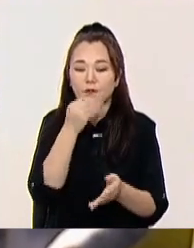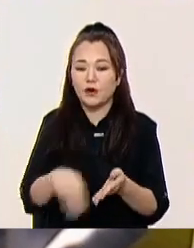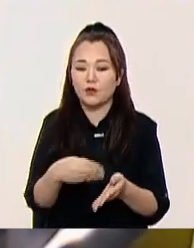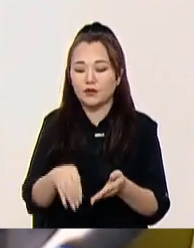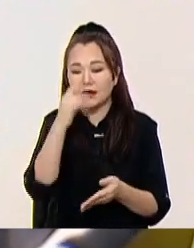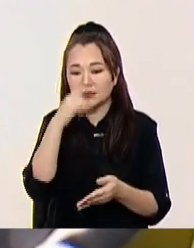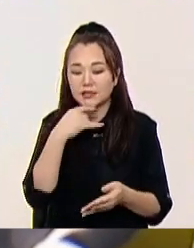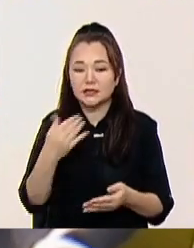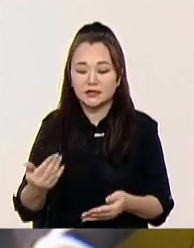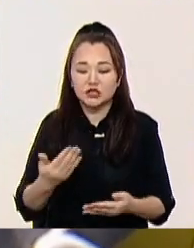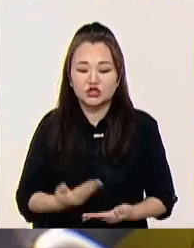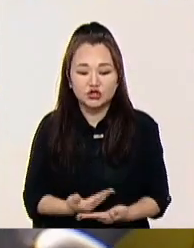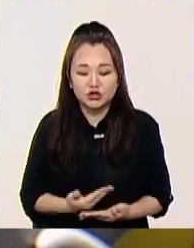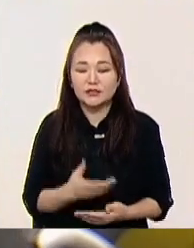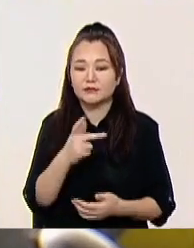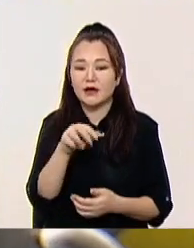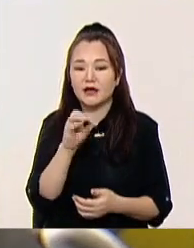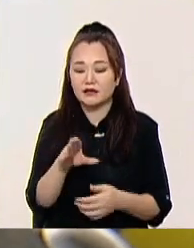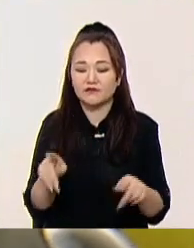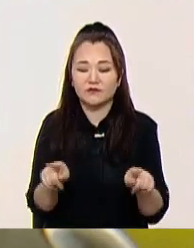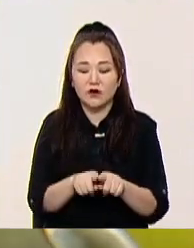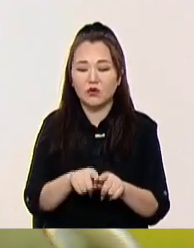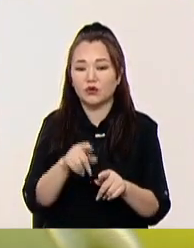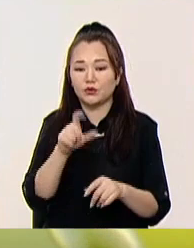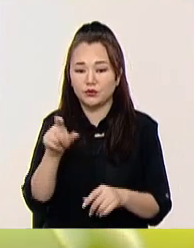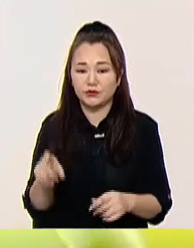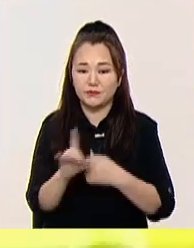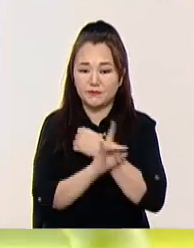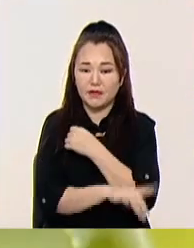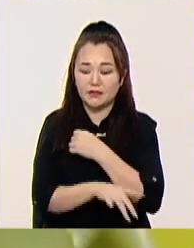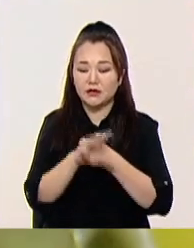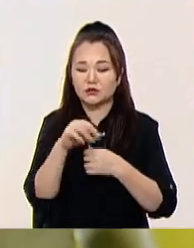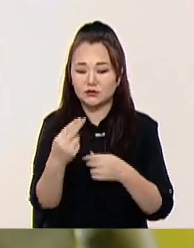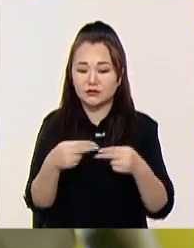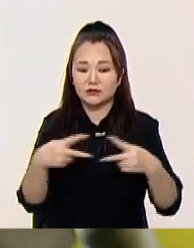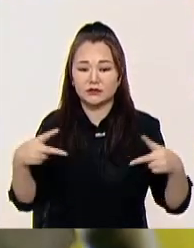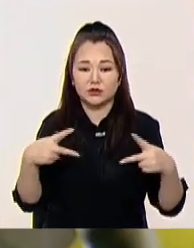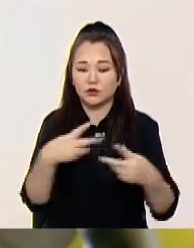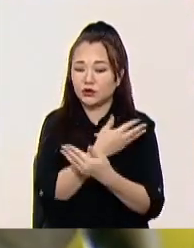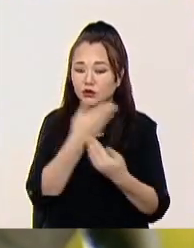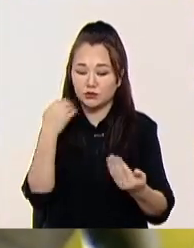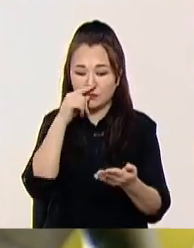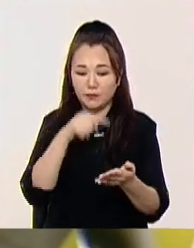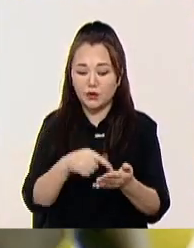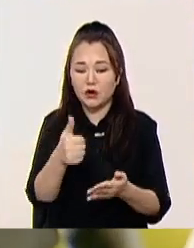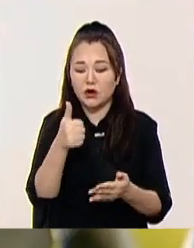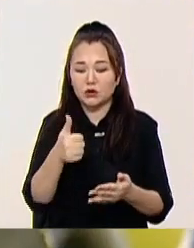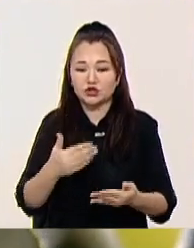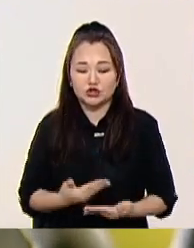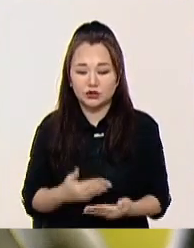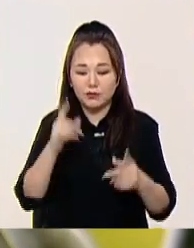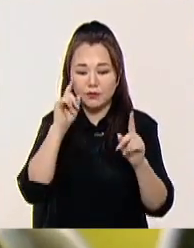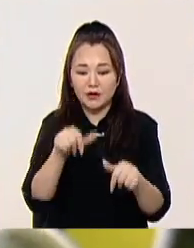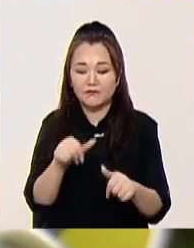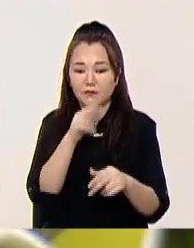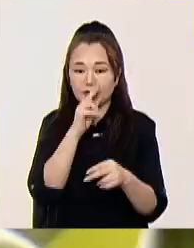қазақстандықтардың жай-күйі. Смайловтың айтуынша, мұндай санаттағы адамдар әлеуметтік теңсіздікке ұшырап, жақсы өмір сүру құқығынан айырылып